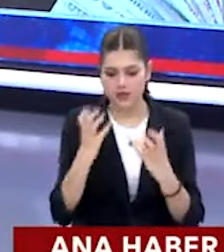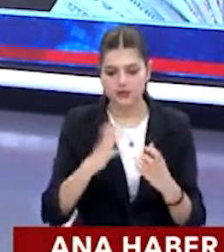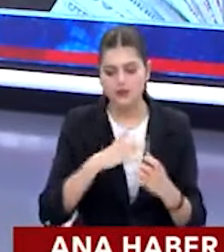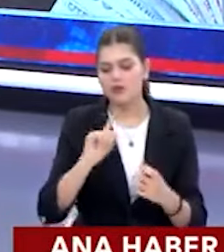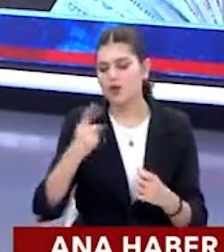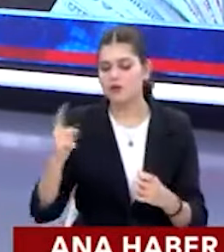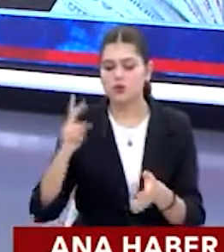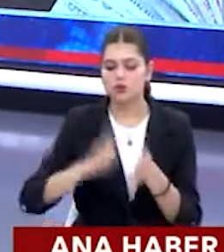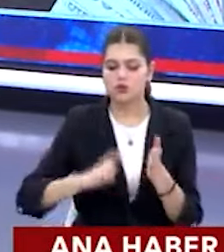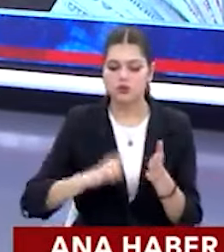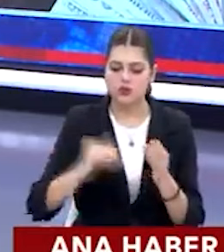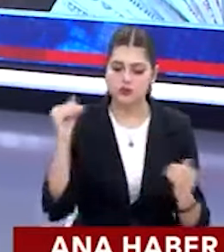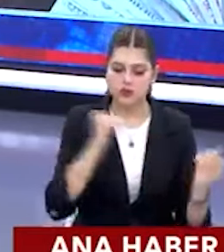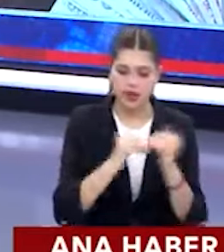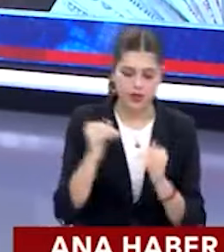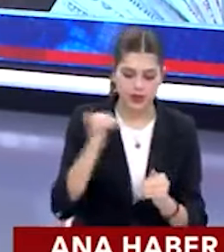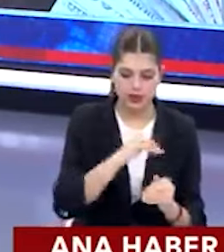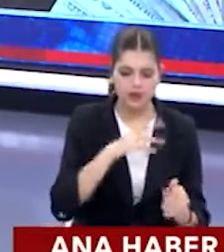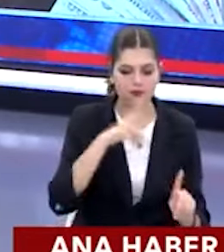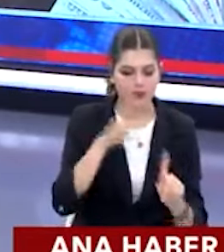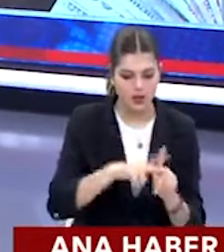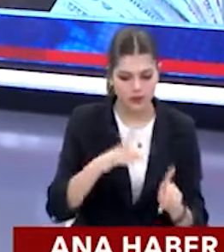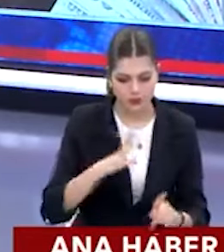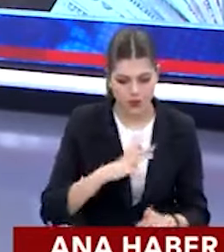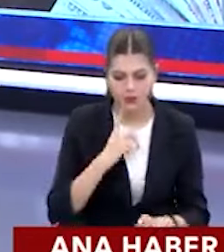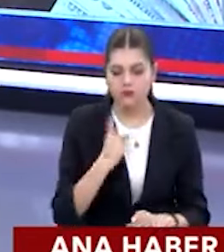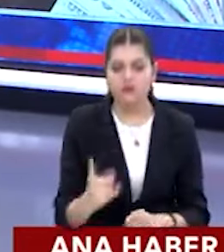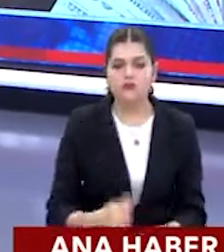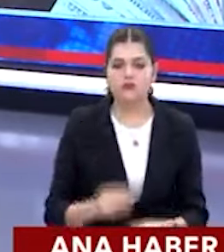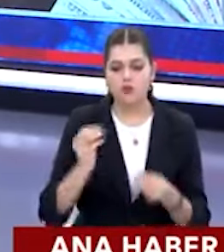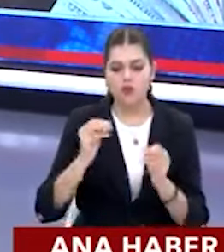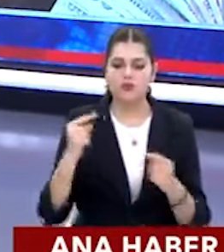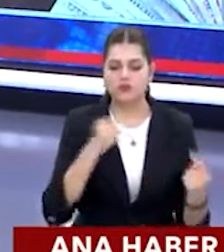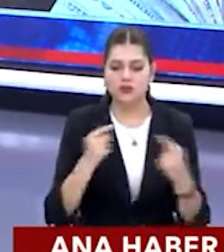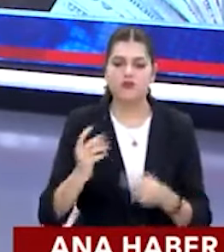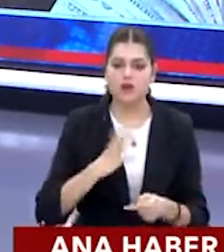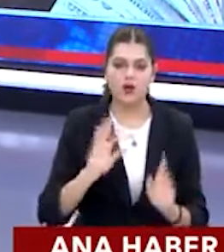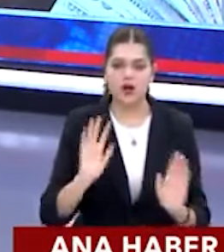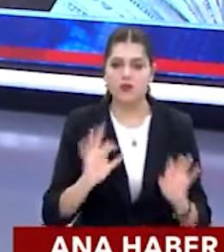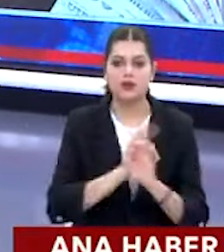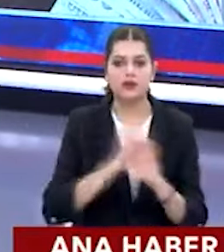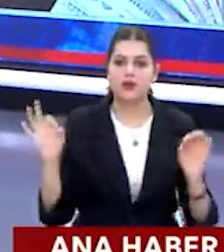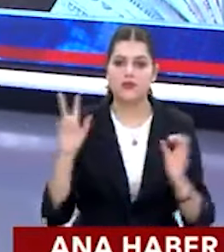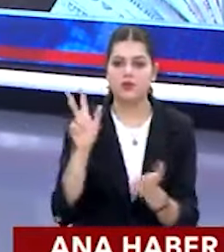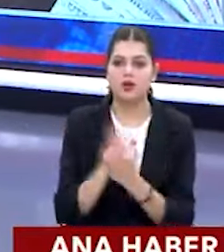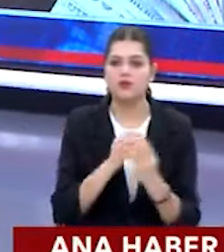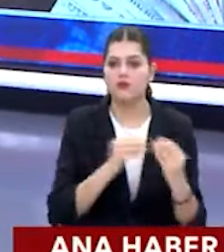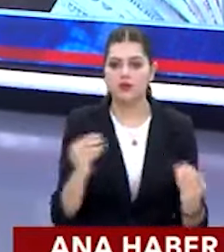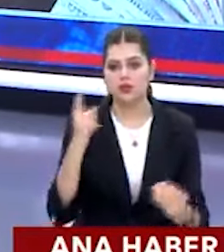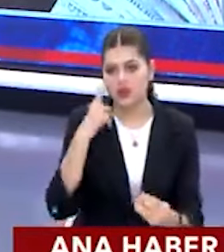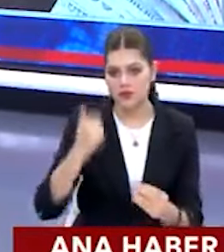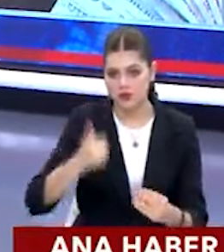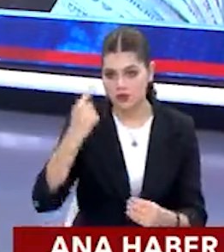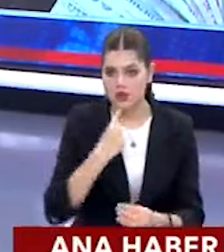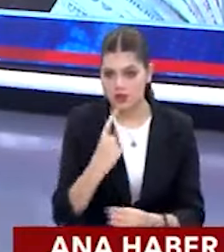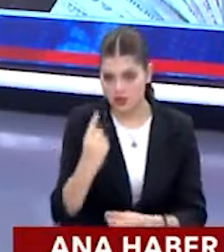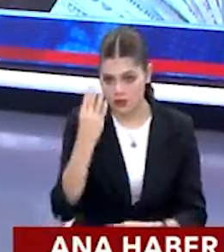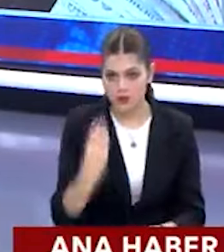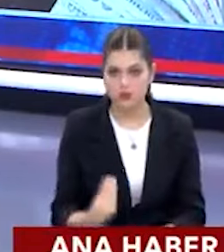Komisyona başka efendim üyeler de katılacak. Tabii ki çetin geçecek bu pazarlıklar ama en nihayetinde hükümetin dediği